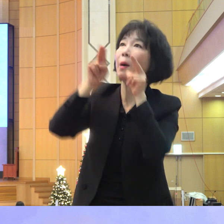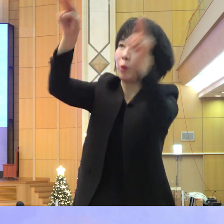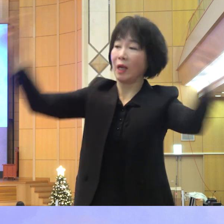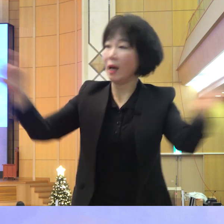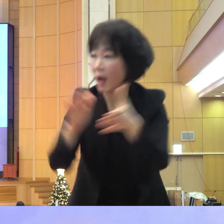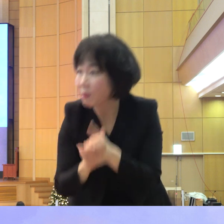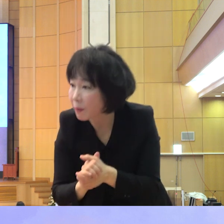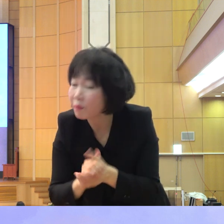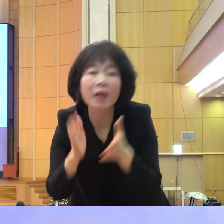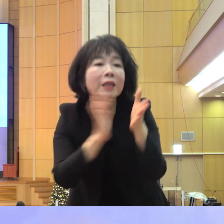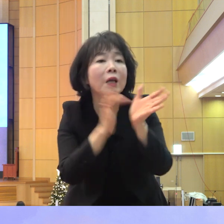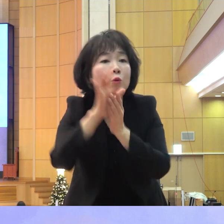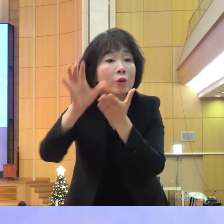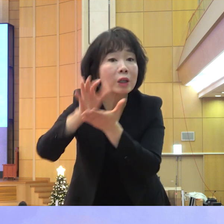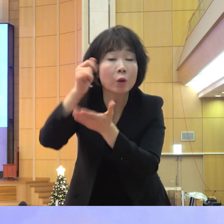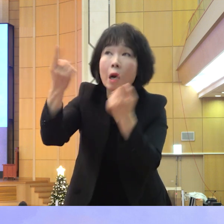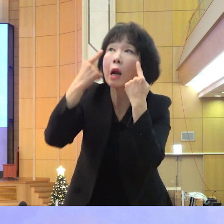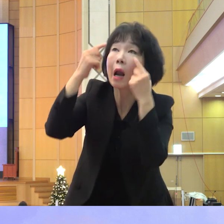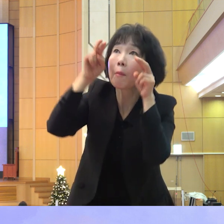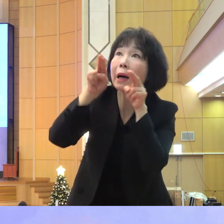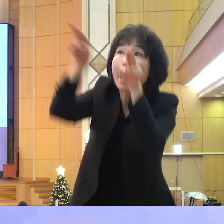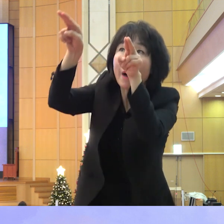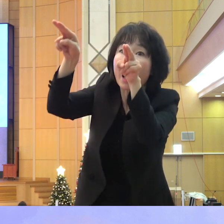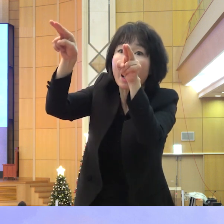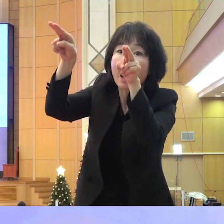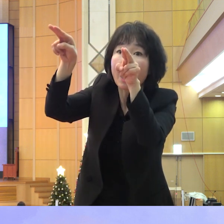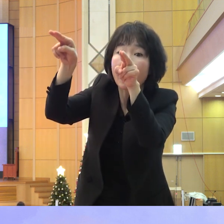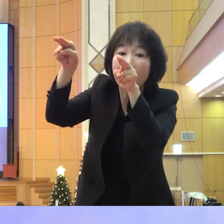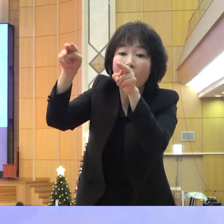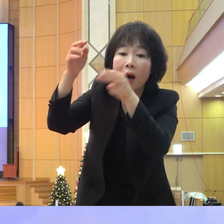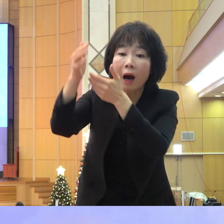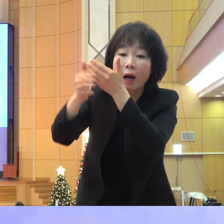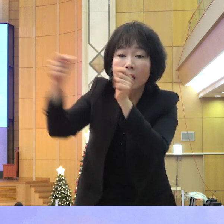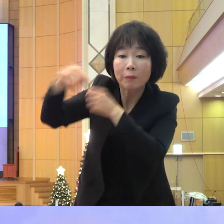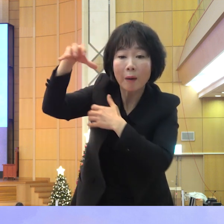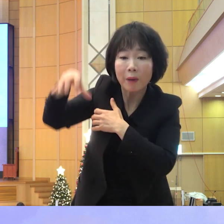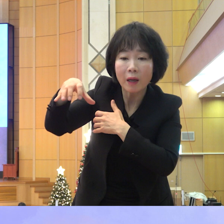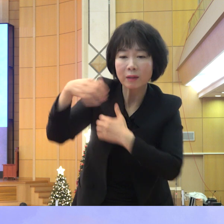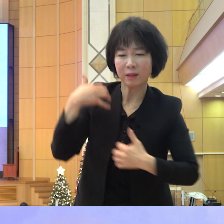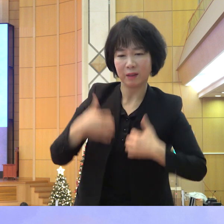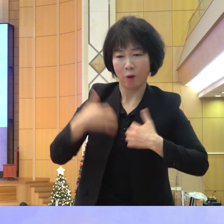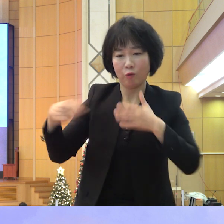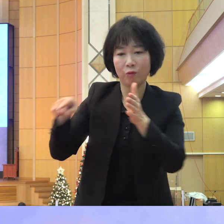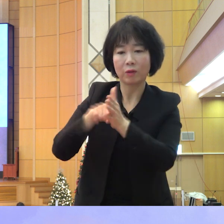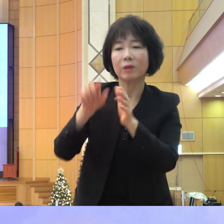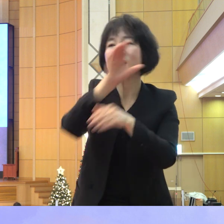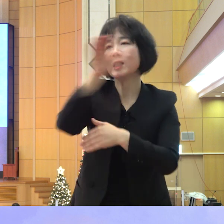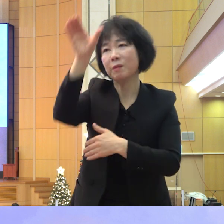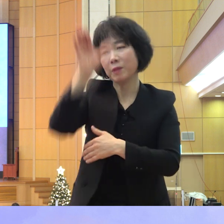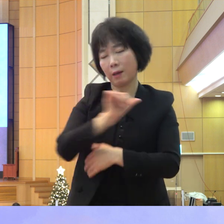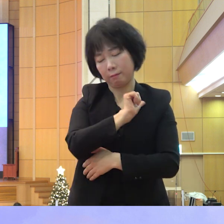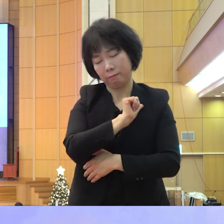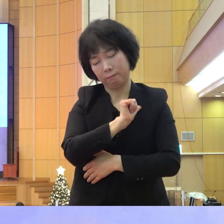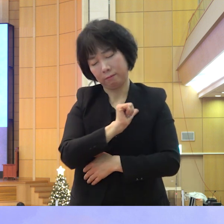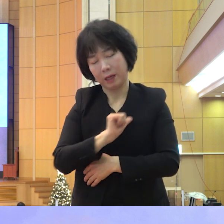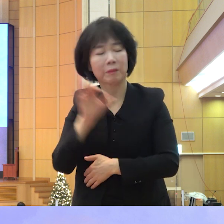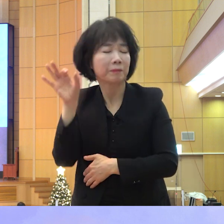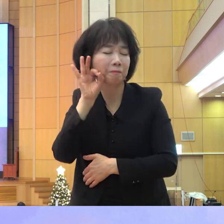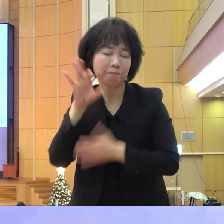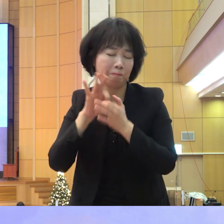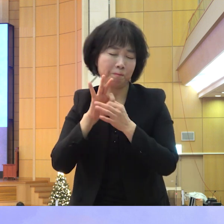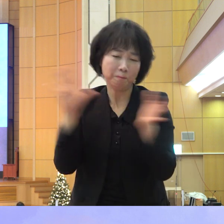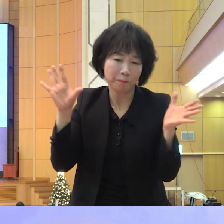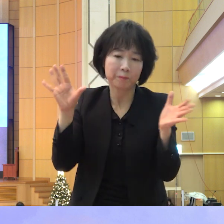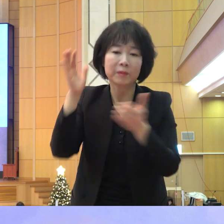바라보자. 예수를 바라보자. 저는 그 앞에 있는 즐거움을 위하여 십자가를 참으사 부끄러움을 개의치